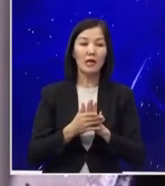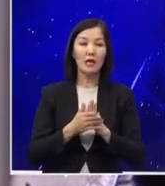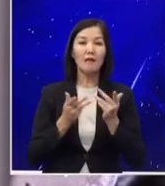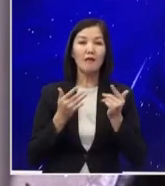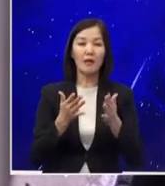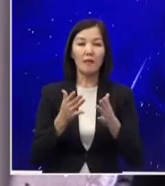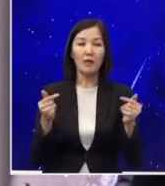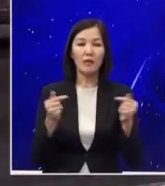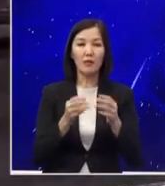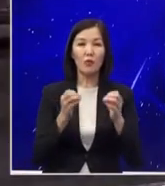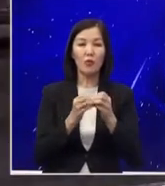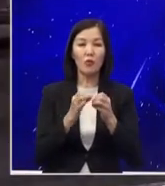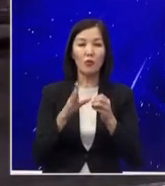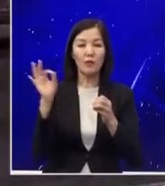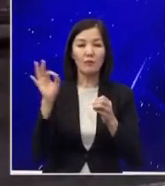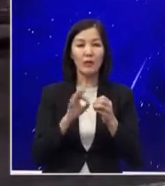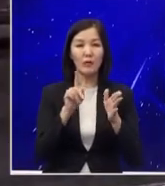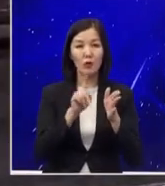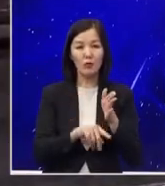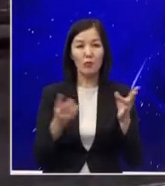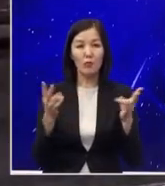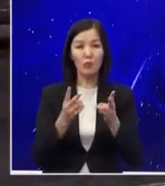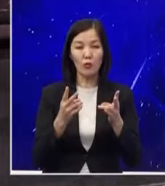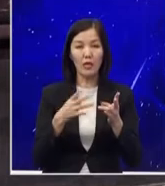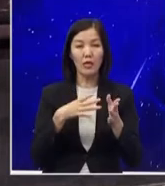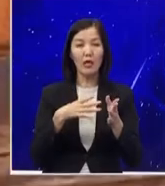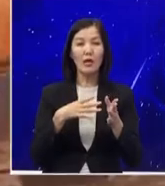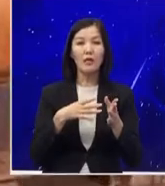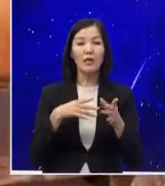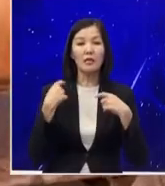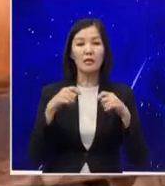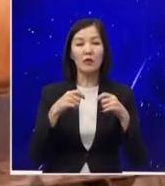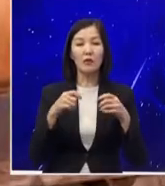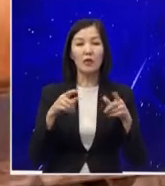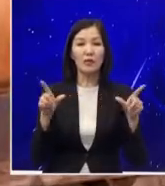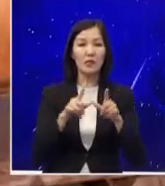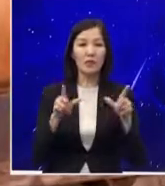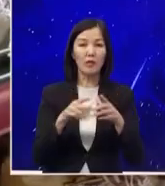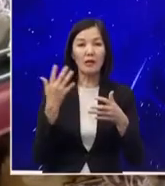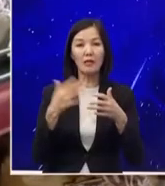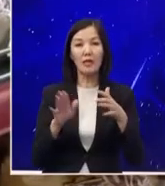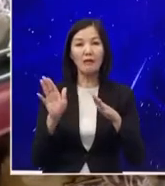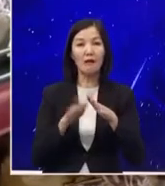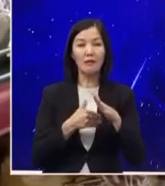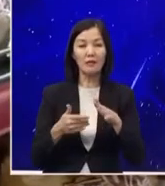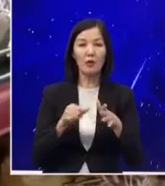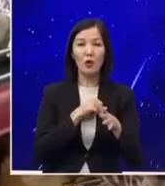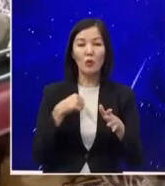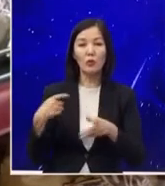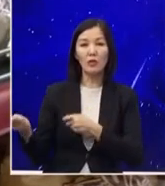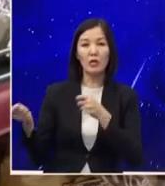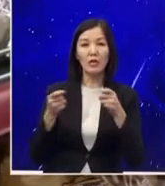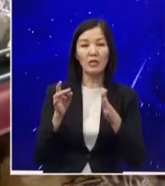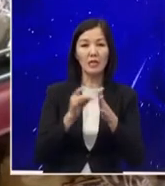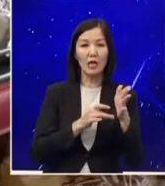құны нарықтан 10-15% төмен болуы тиіс. Сауда орнына ешқандай делдалсыз жеткізілген азық-түлік бағасы осылай тұрақталады.